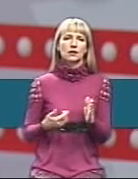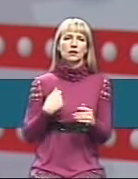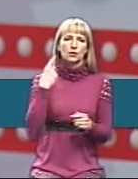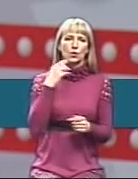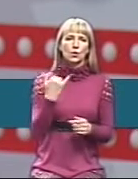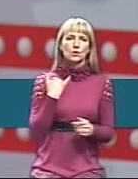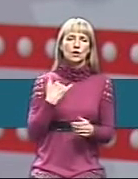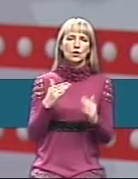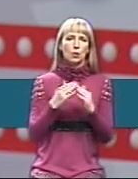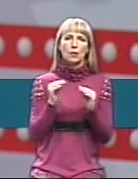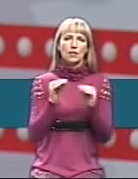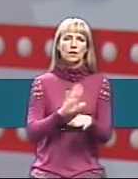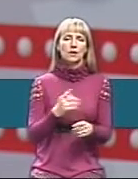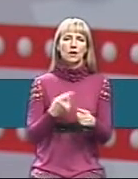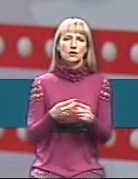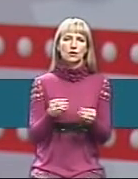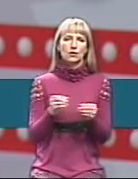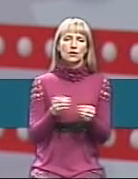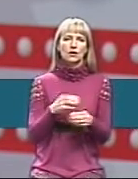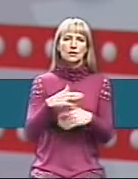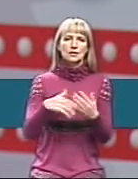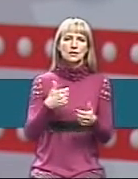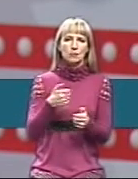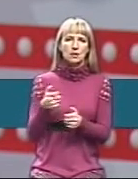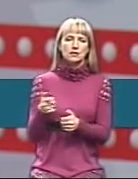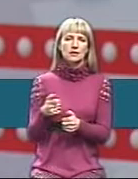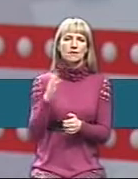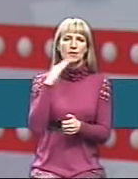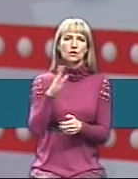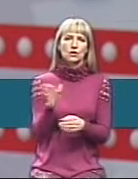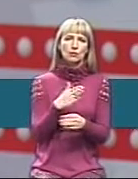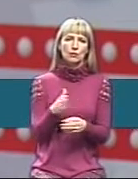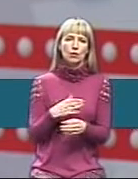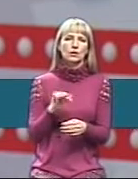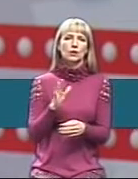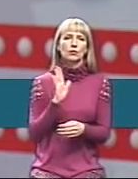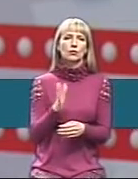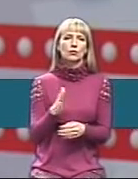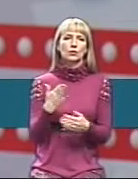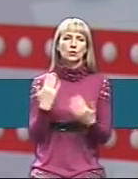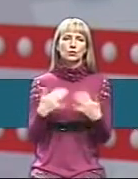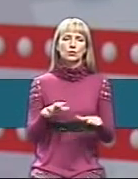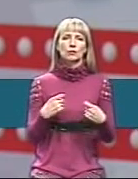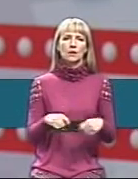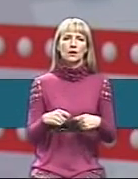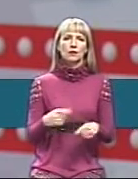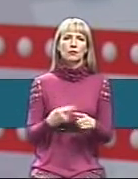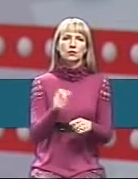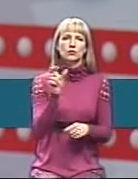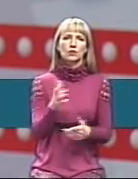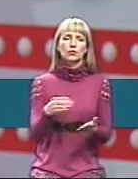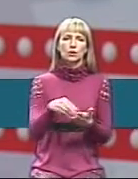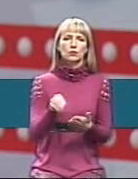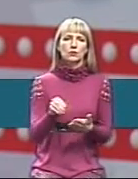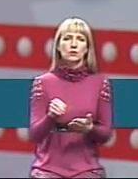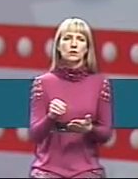он у себя не поставит. Он эту смесь как-то ну, водой смоет и уже будет продавать. И поэтому человек, который купит,